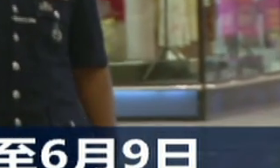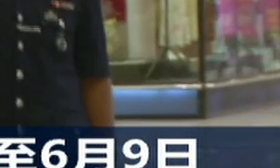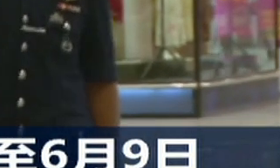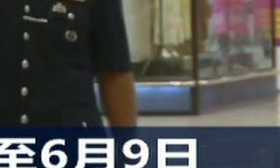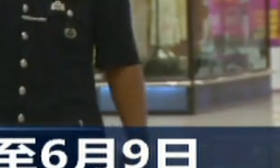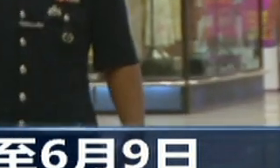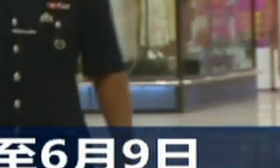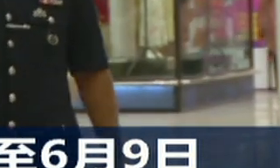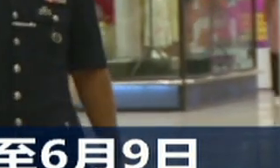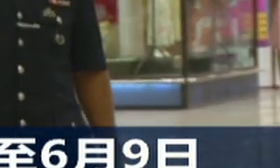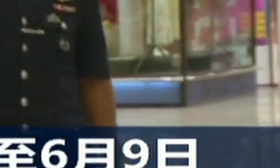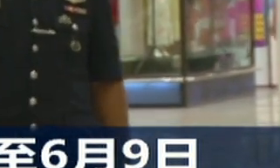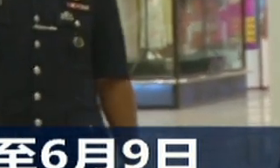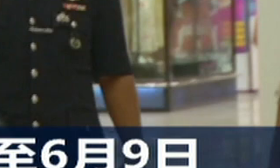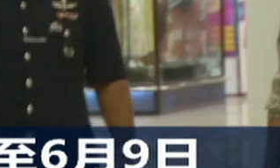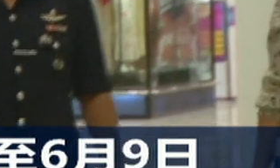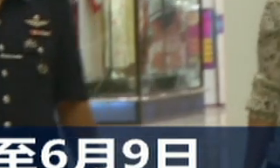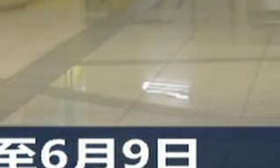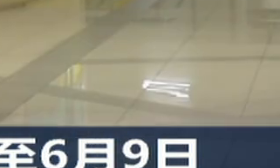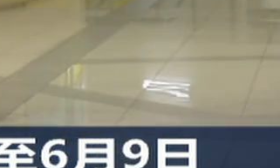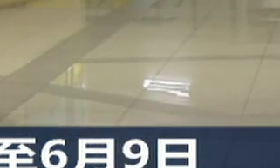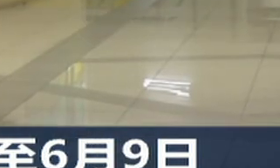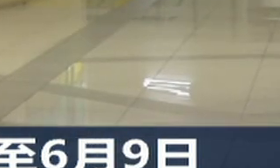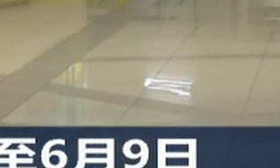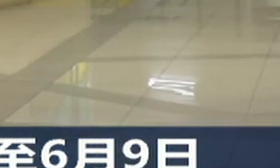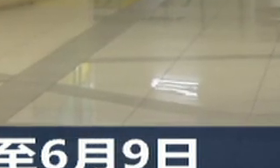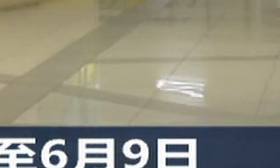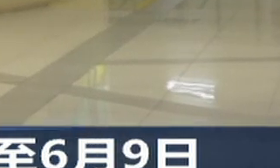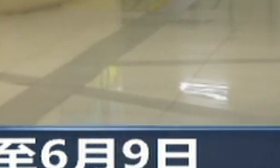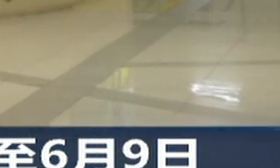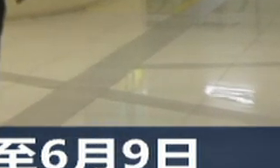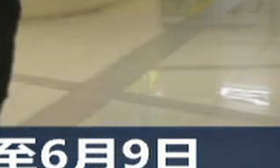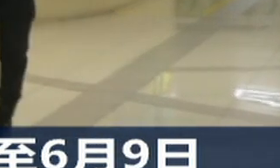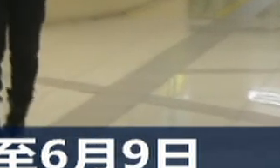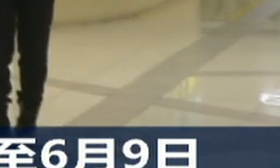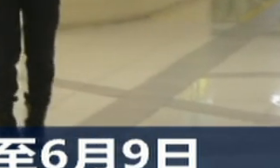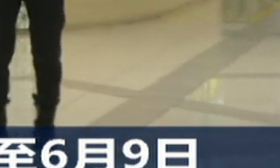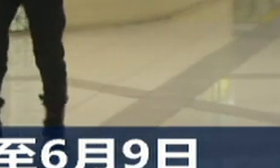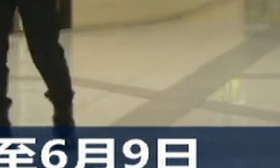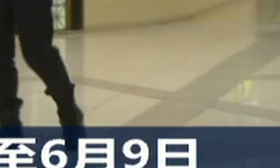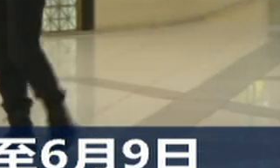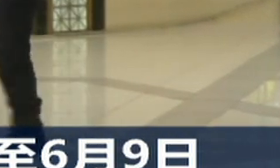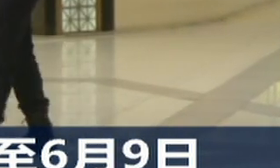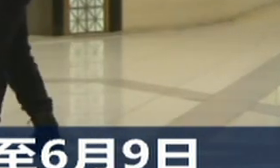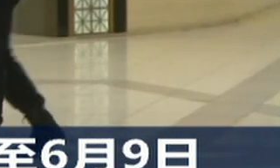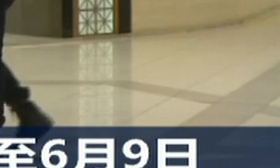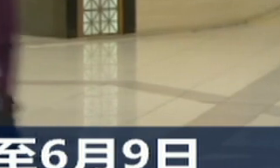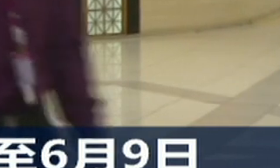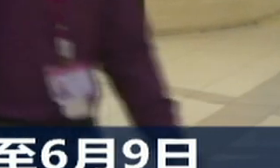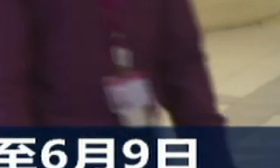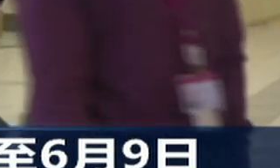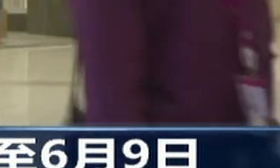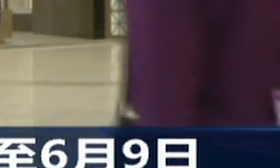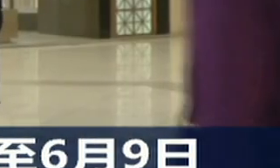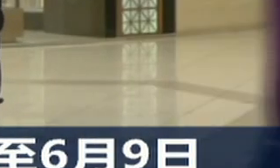SOP 以及获准重开的经济领域，一切维持现状。但他表明，政府将时刻根据情况发展